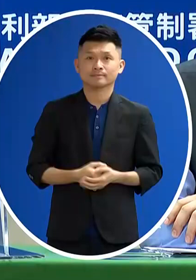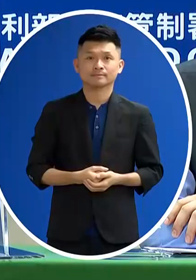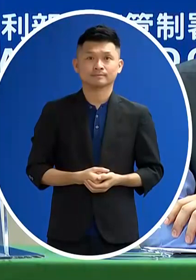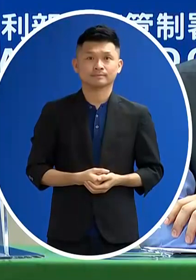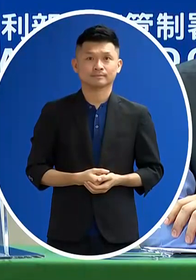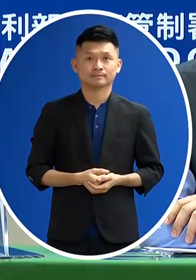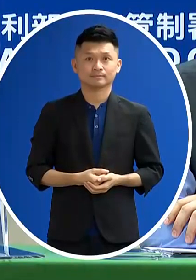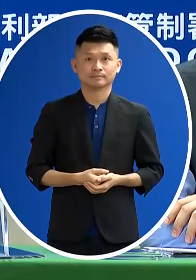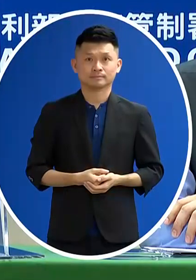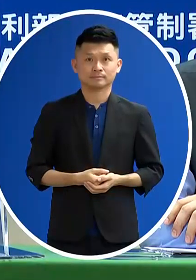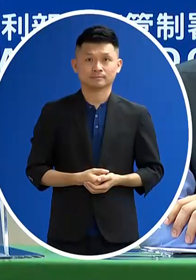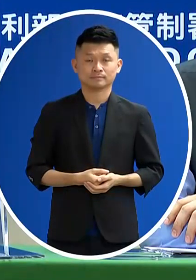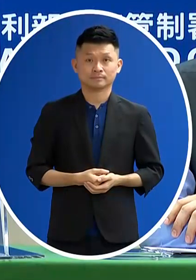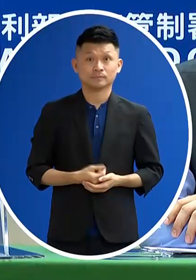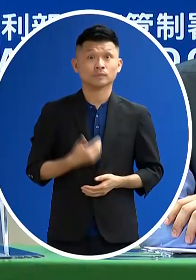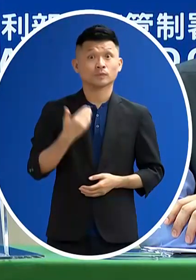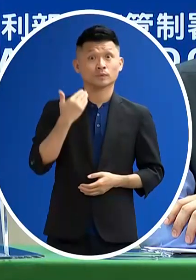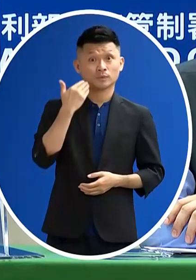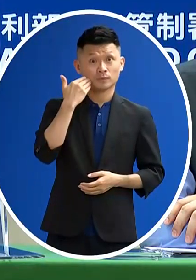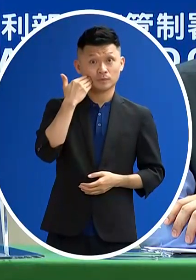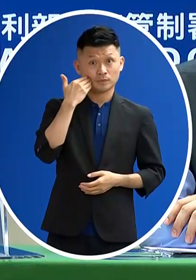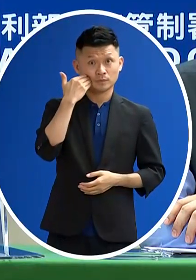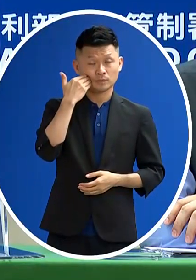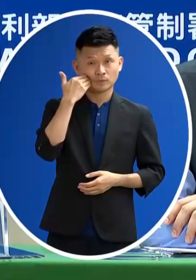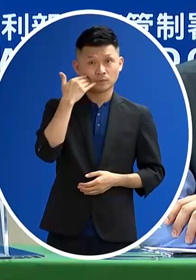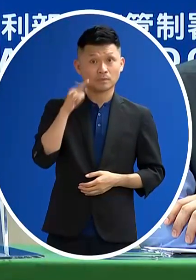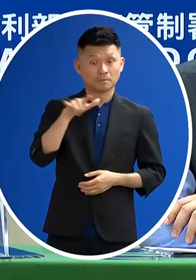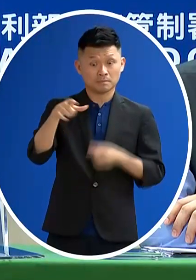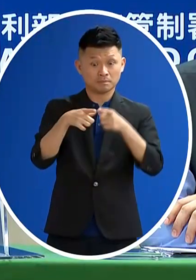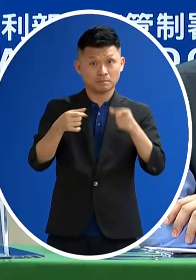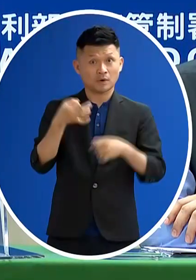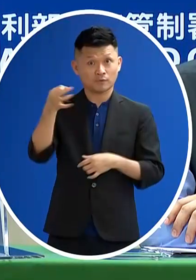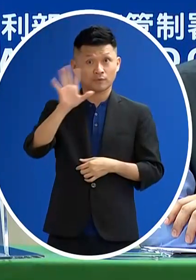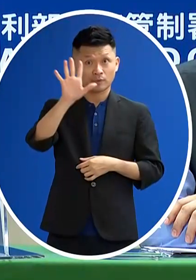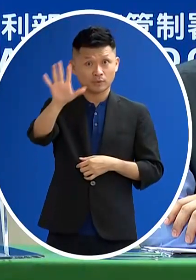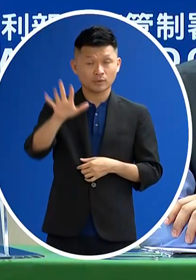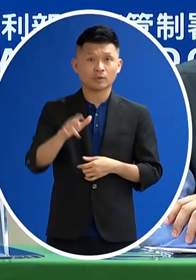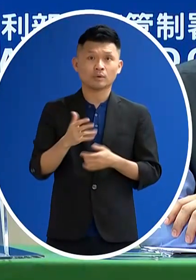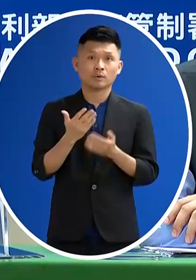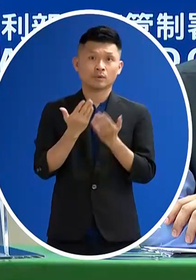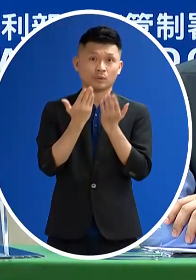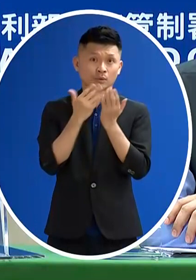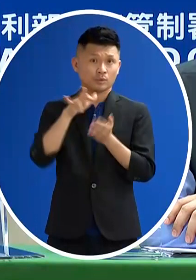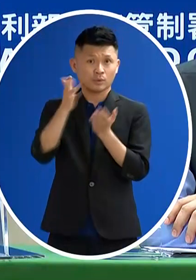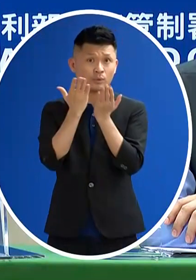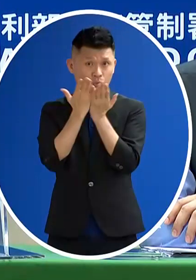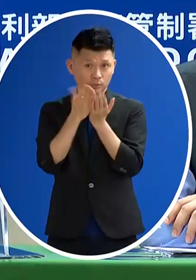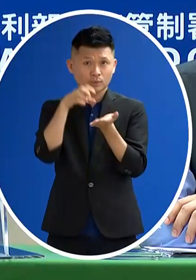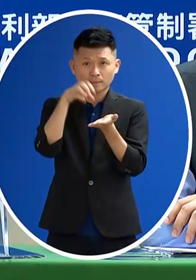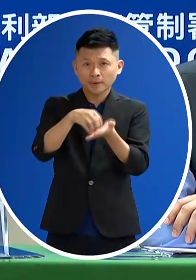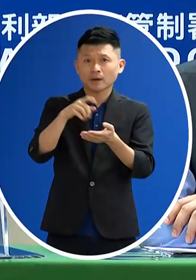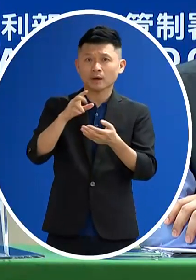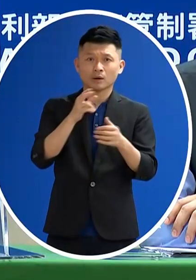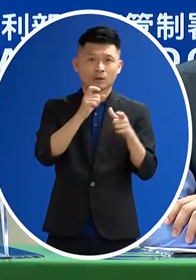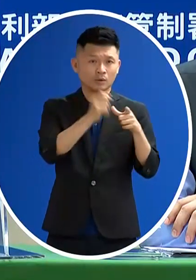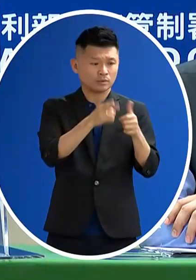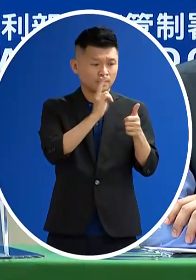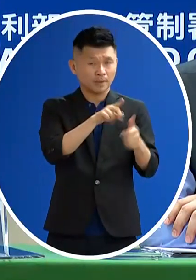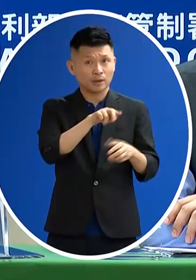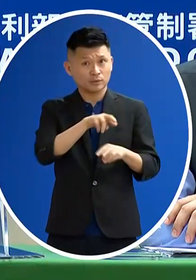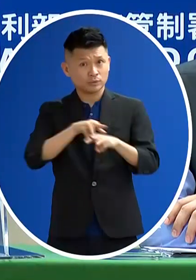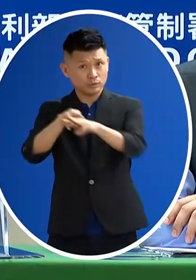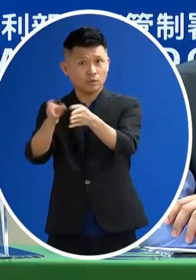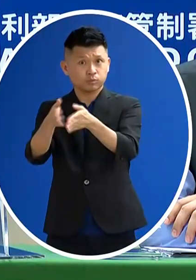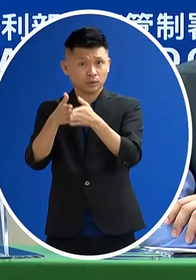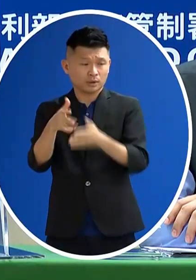就是说哈有付款记录的机票、出国的制程、留学入学证明或公司外派出国，那第